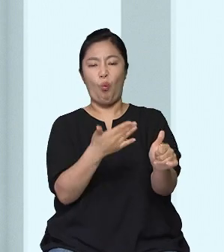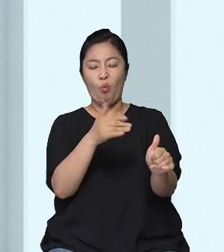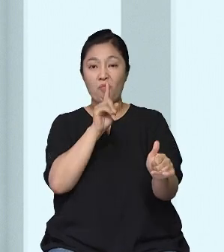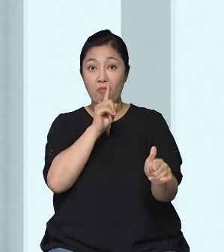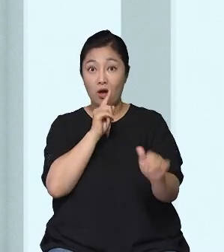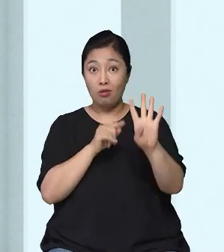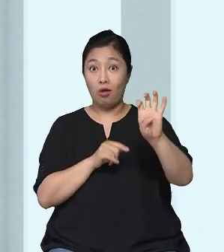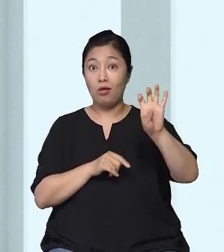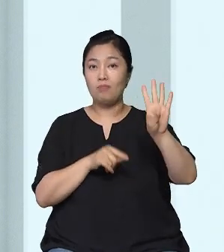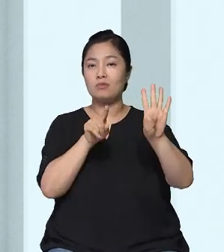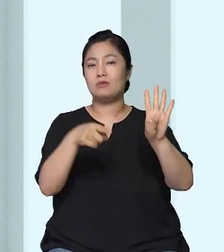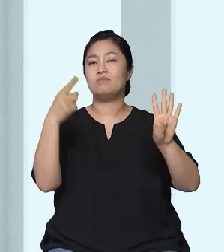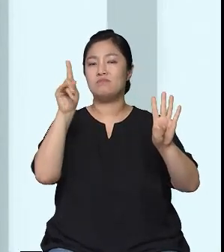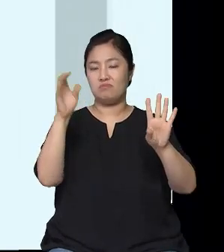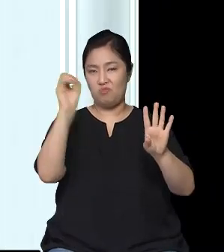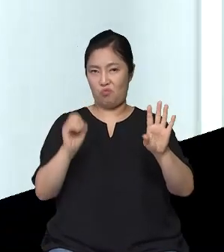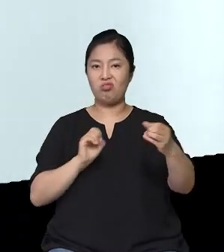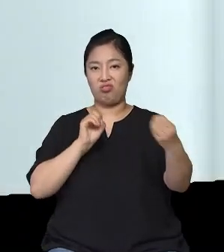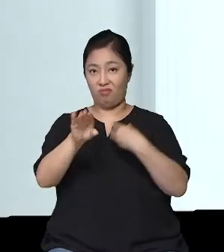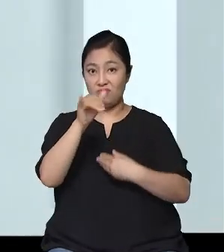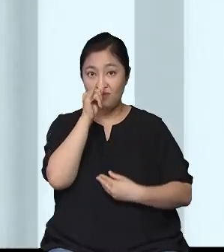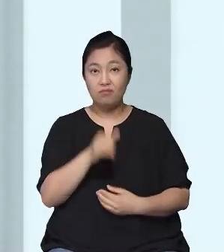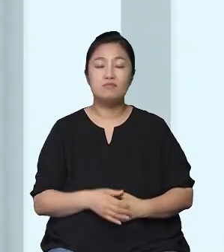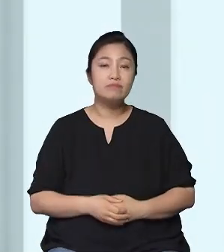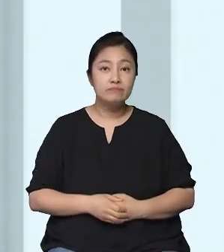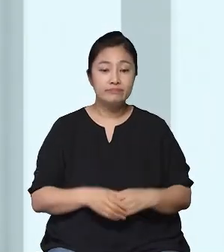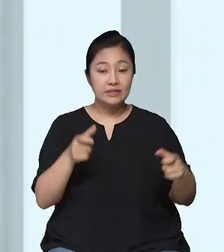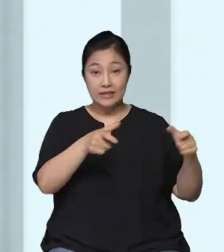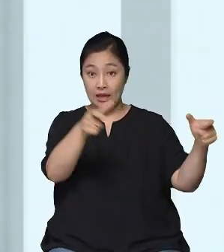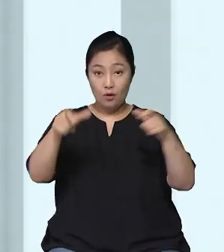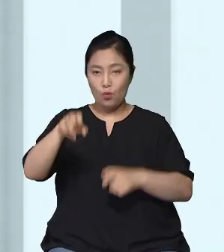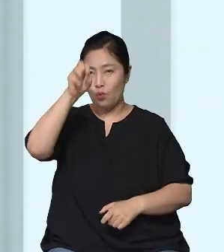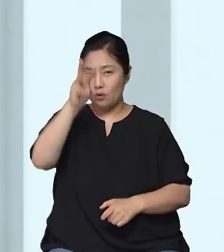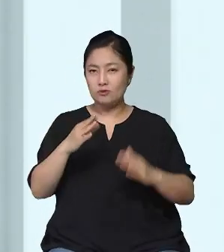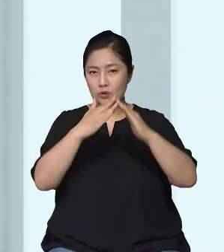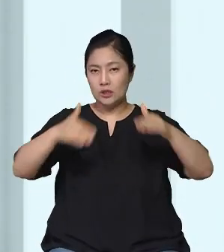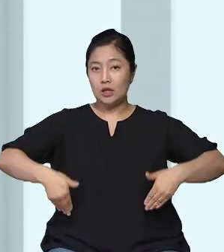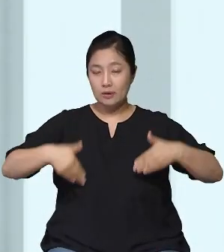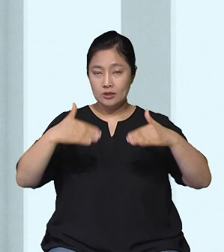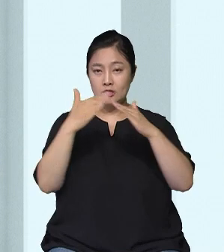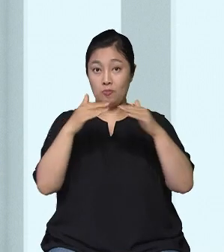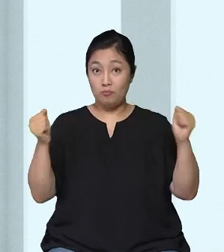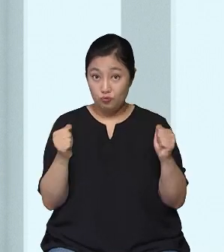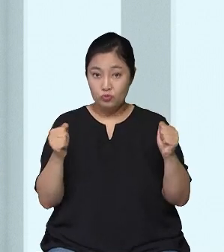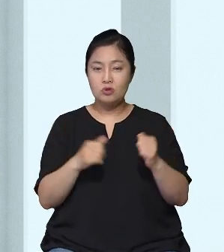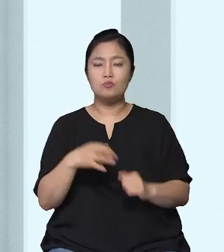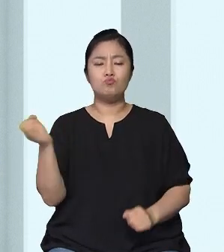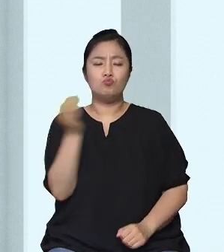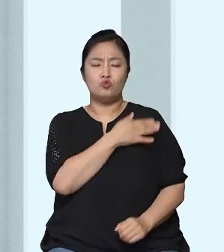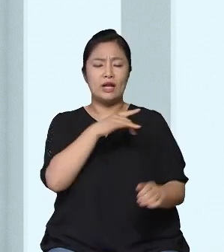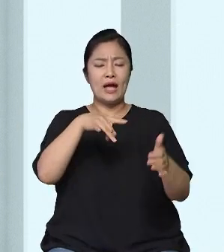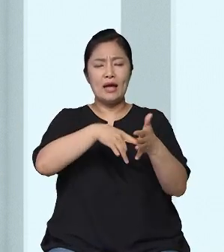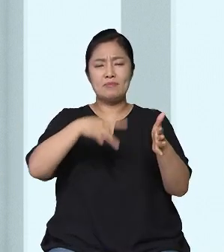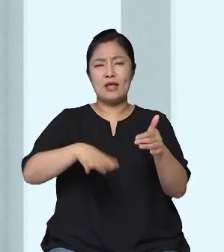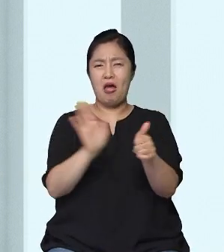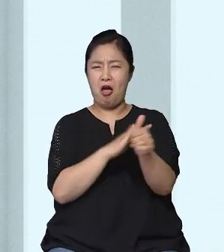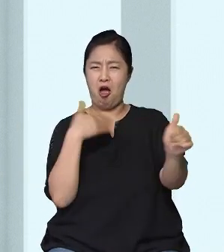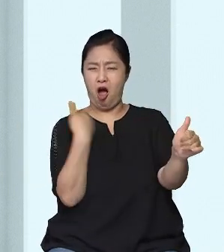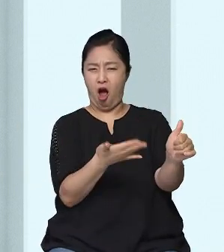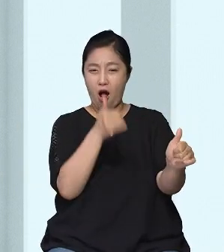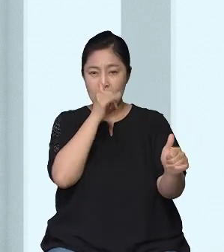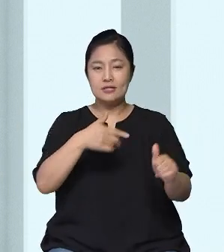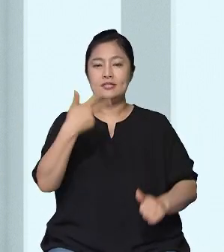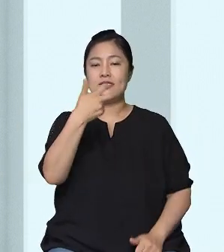44.1% 를 기록했습니다 지역별로는 광주 전남 북 지역 에서 부자감세 라는 응답이